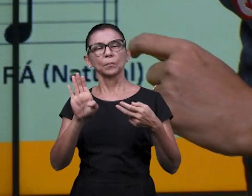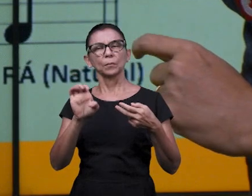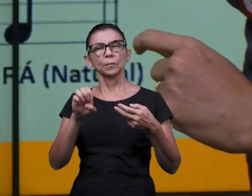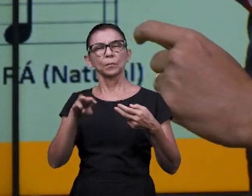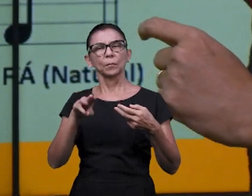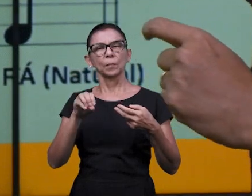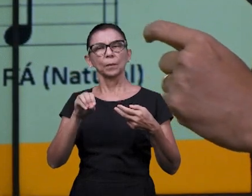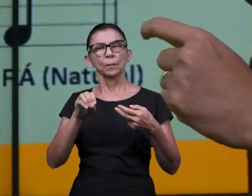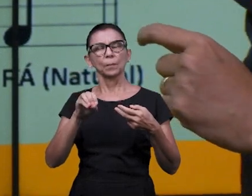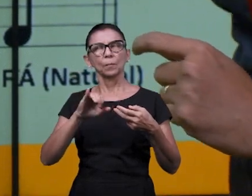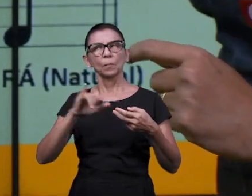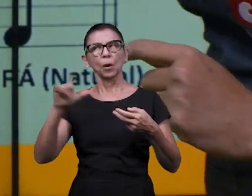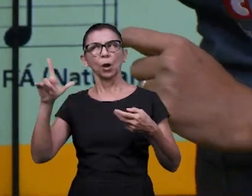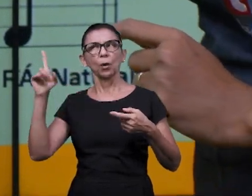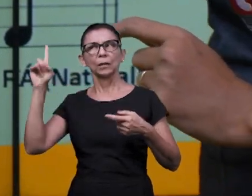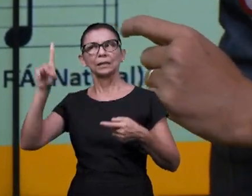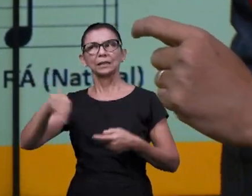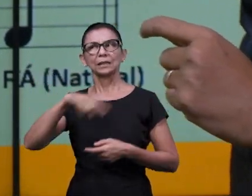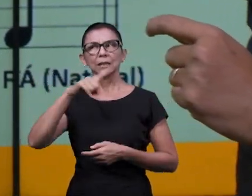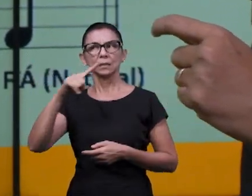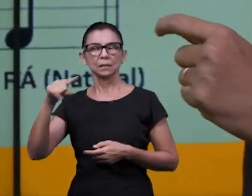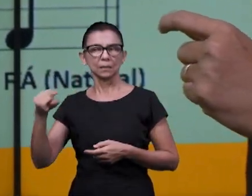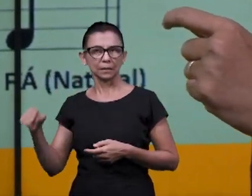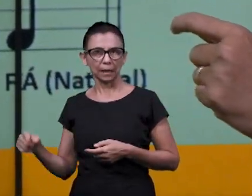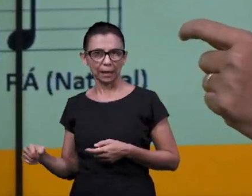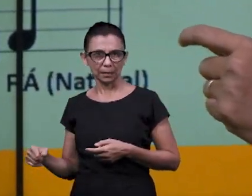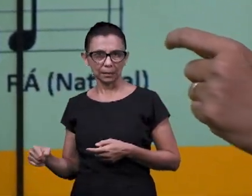la note à son état naturel.